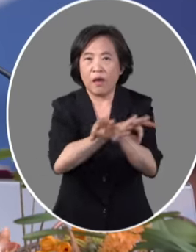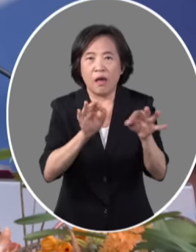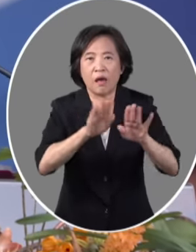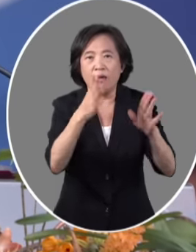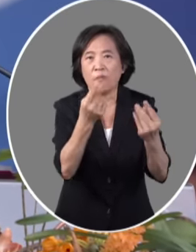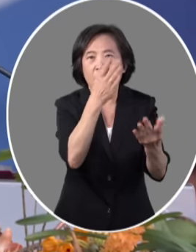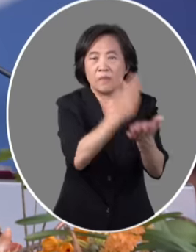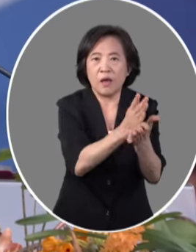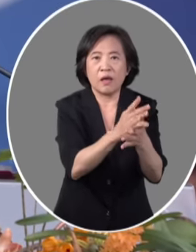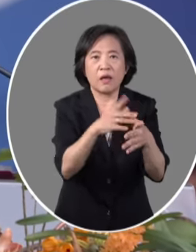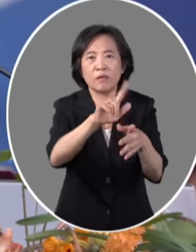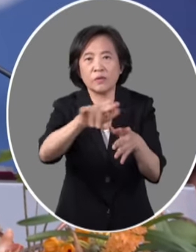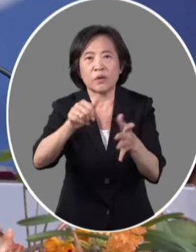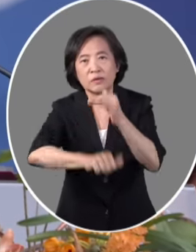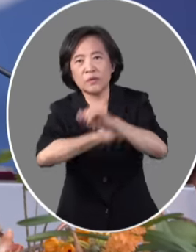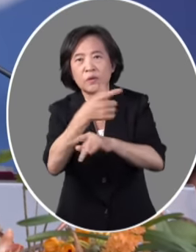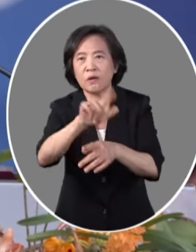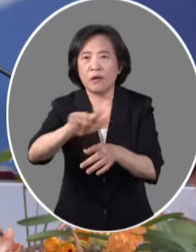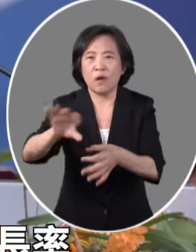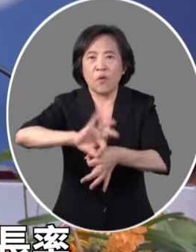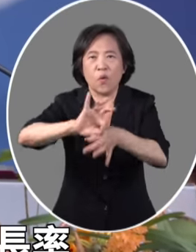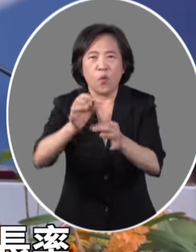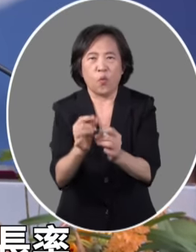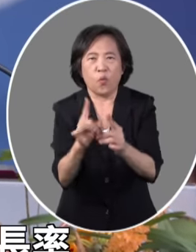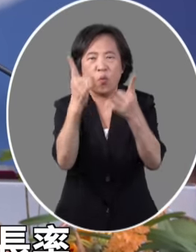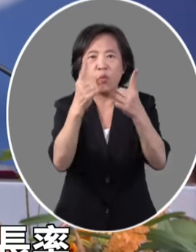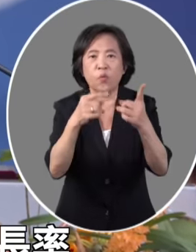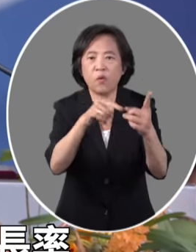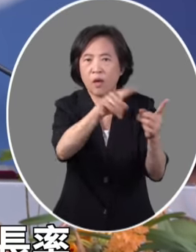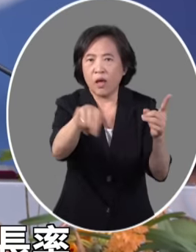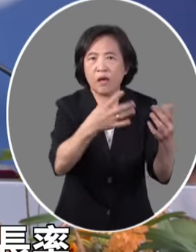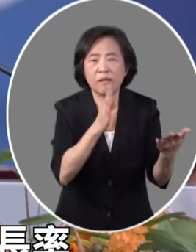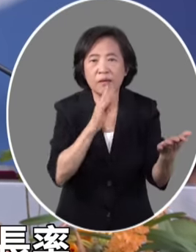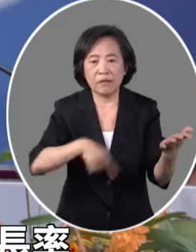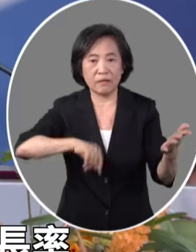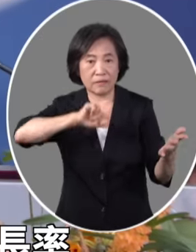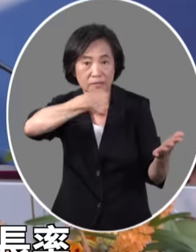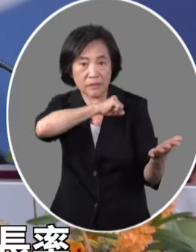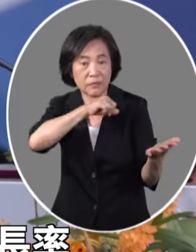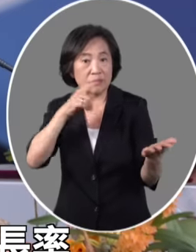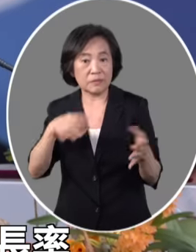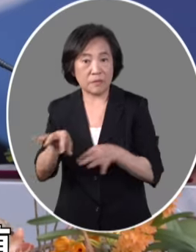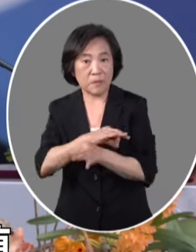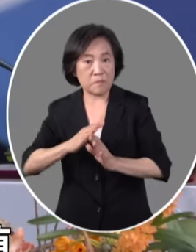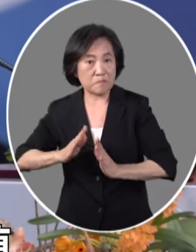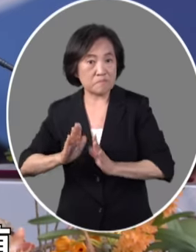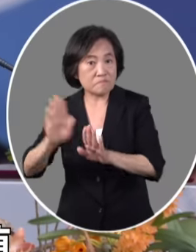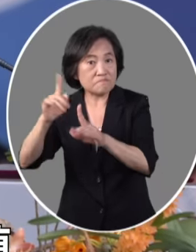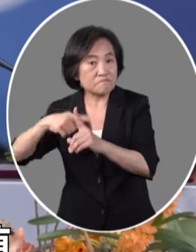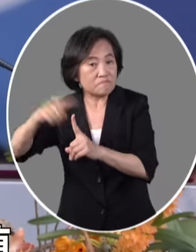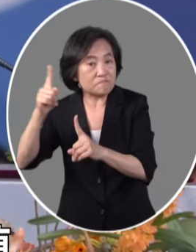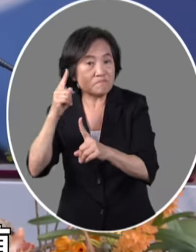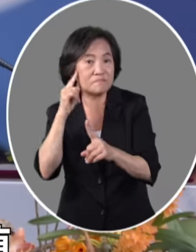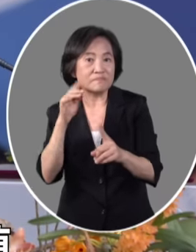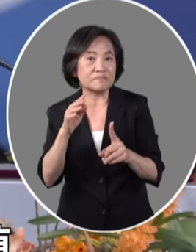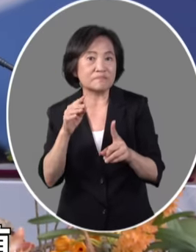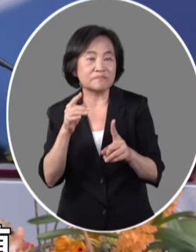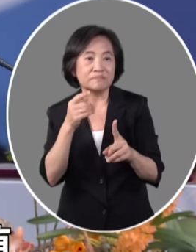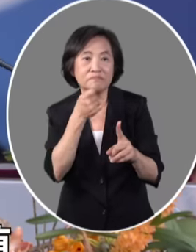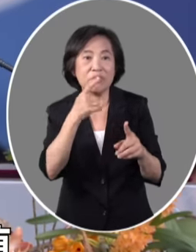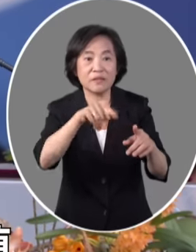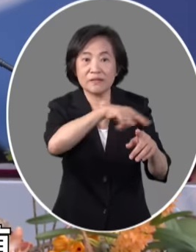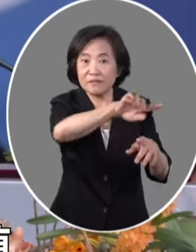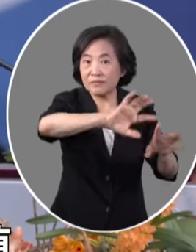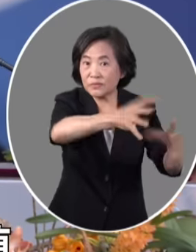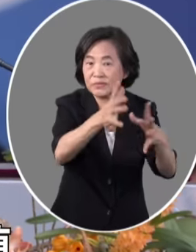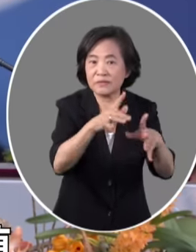以及通膨所苦的局势下，台湾这几年来的平均经济成长率仍然可以维持高于全球